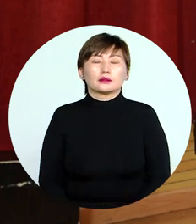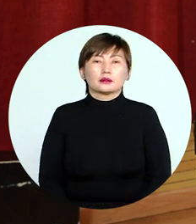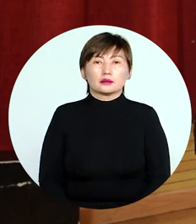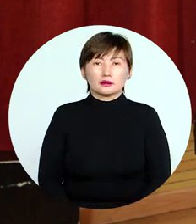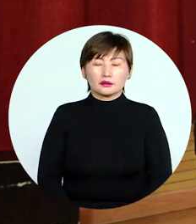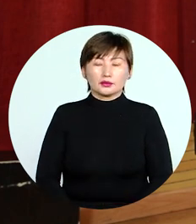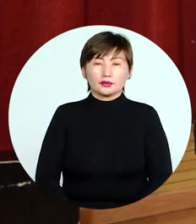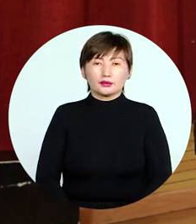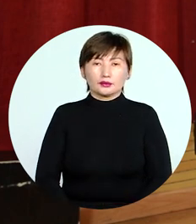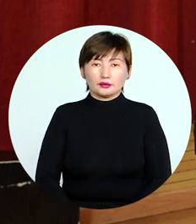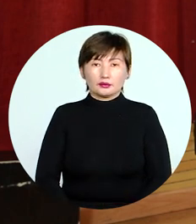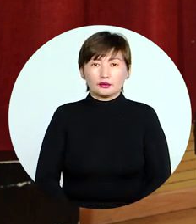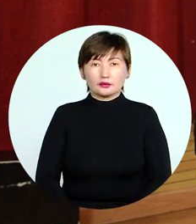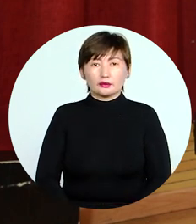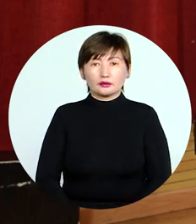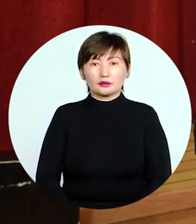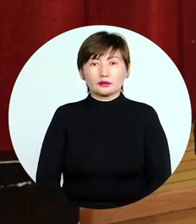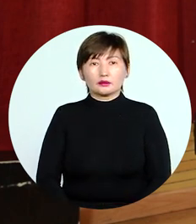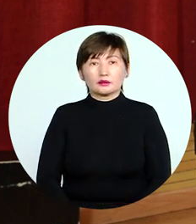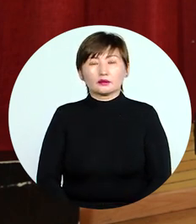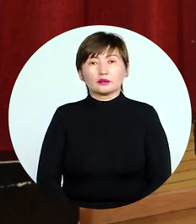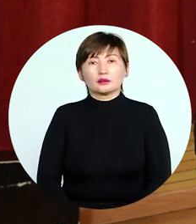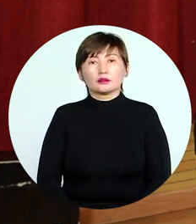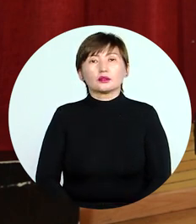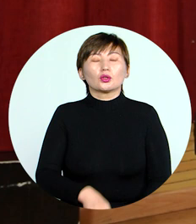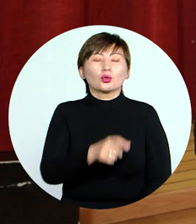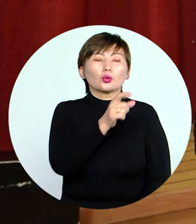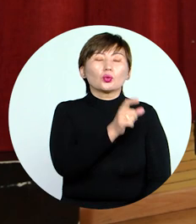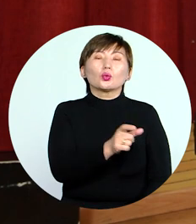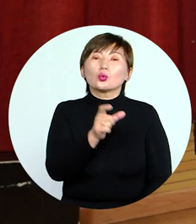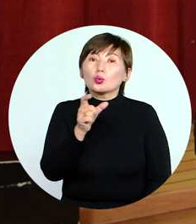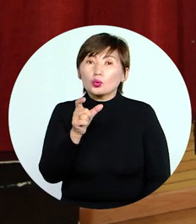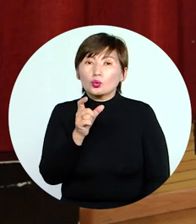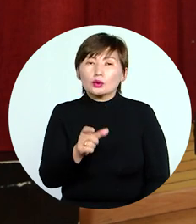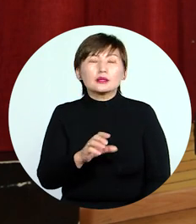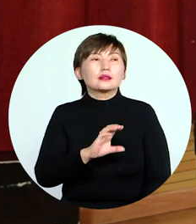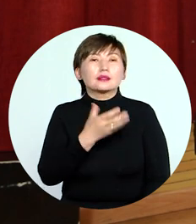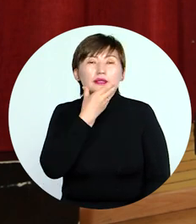байна. За эсвэл одоо юу гэдэг вэ? Хүний сайхан сэтгэлэг.